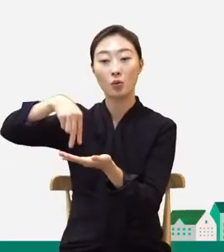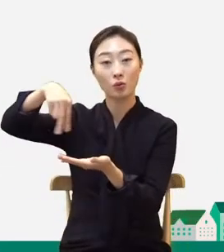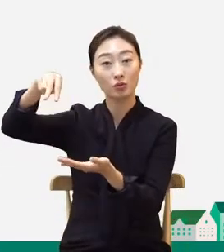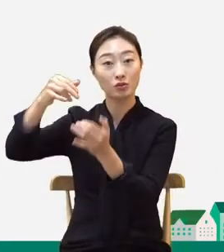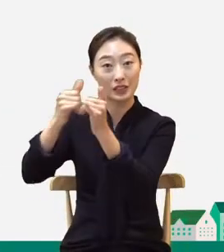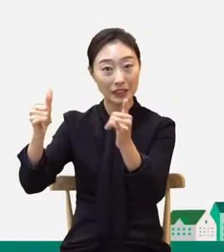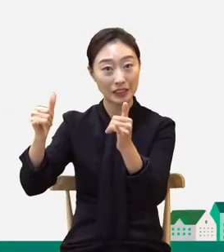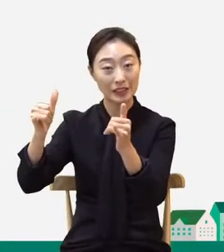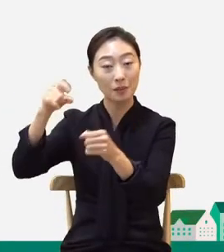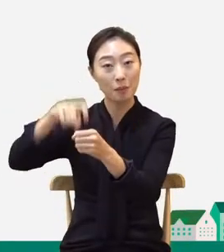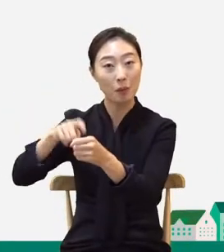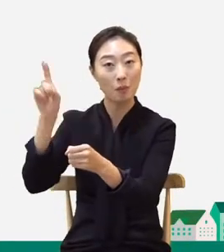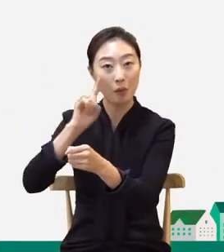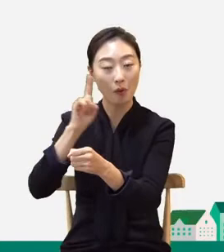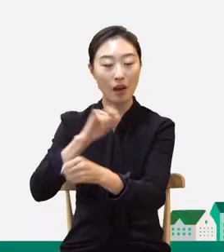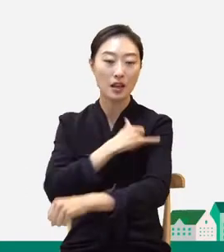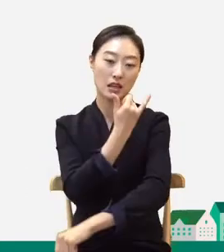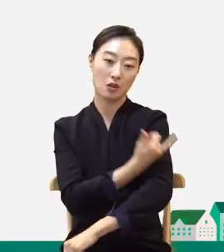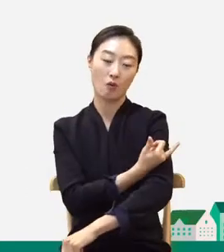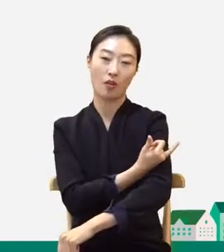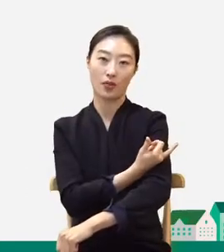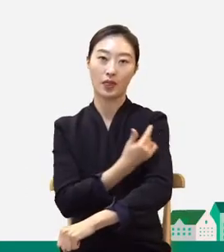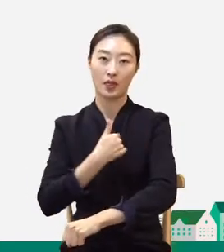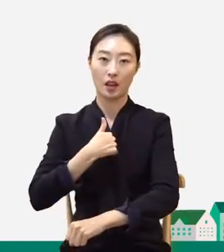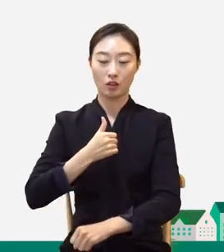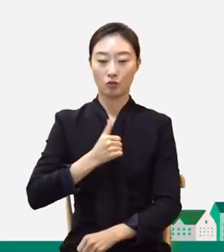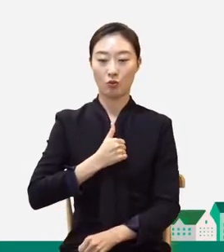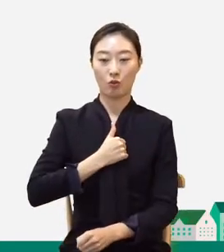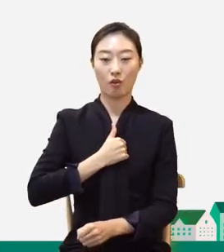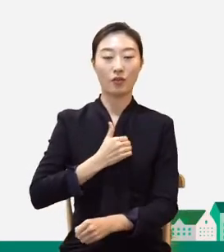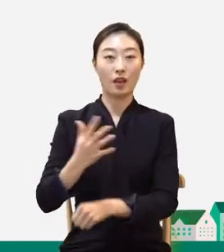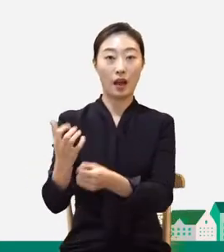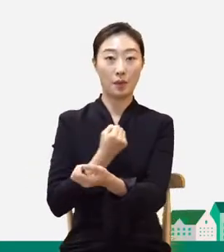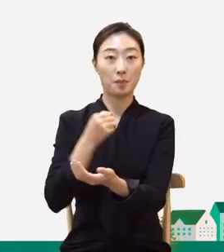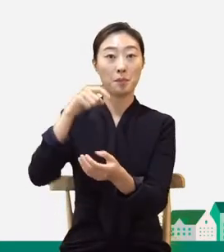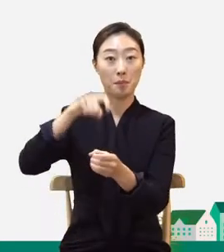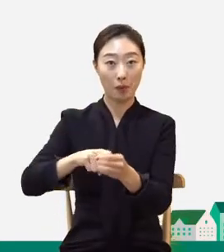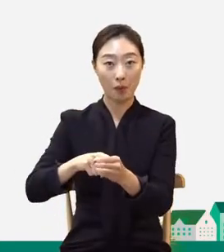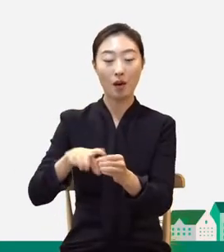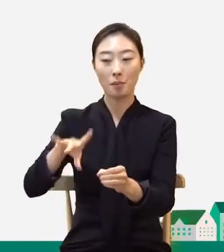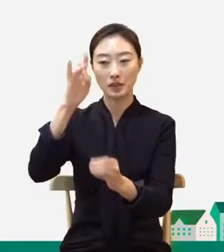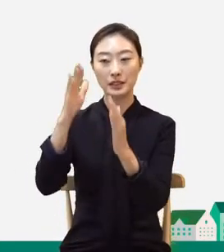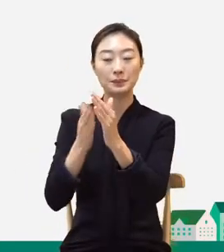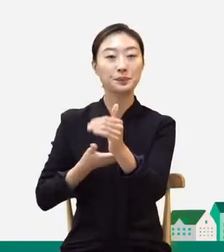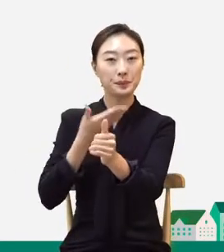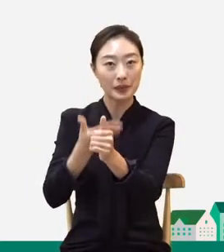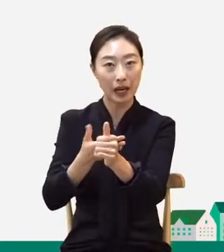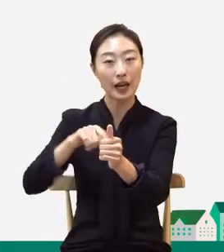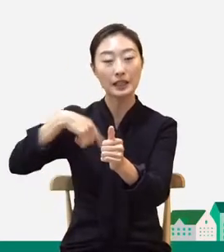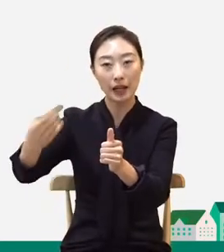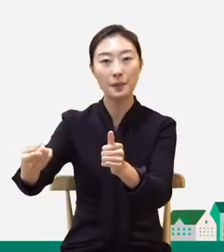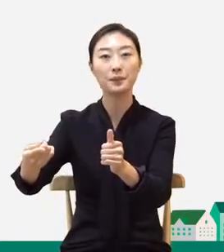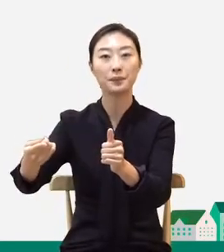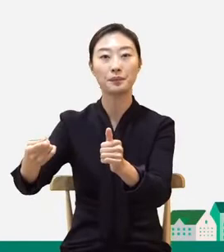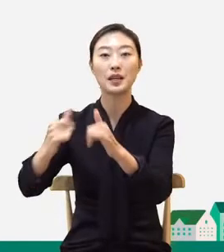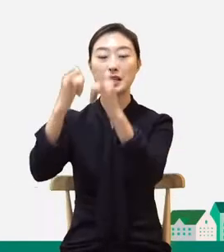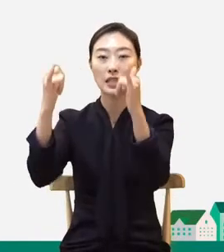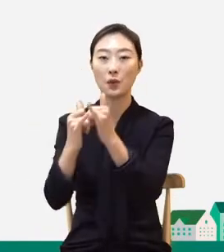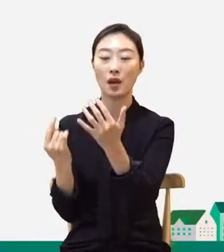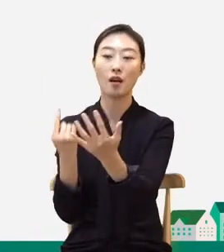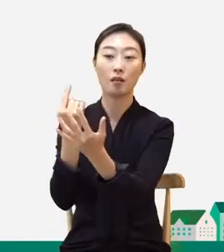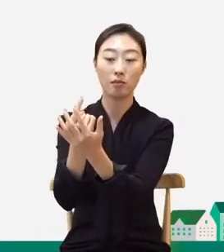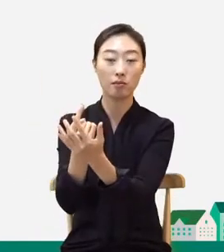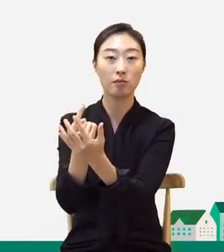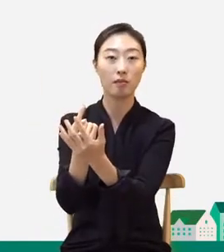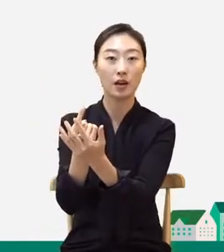경우에는 인권으로서의 주거권을 좀 획득하기 위해서는 하우징 퍼스트하고 그 다음에 지역사회에서